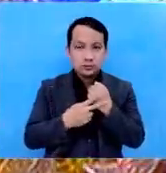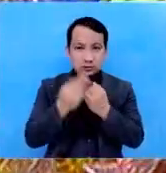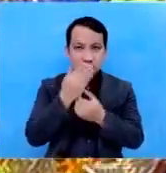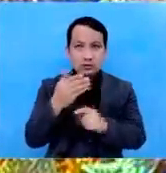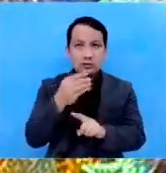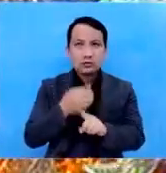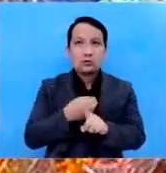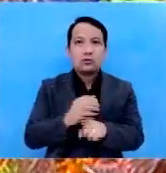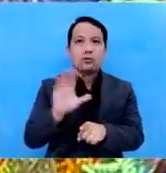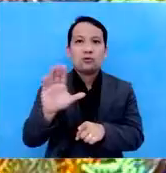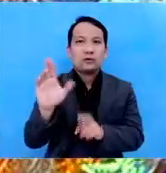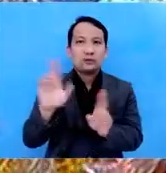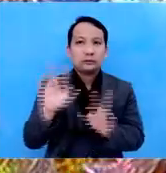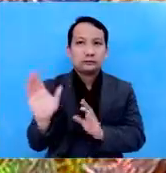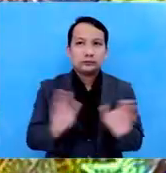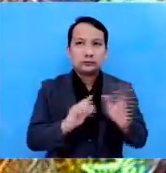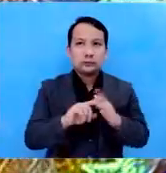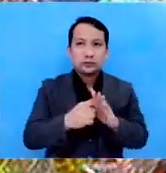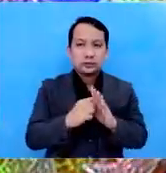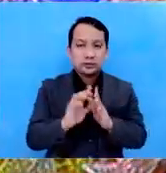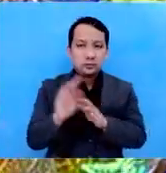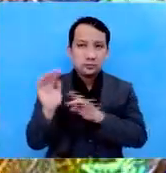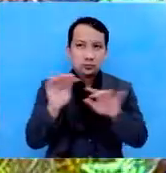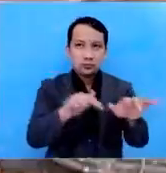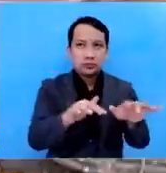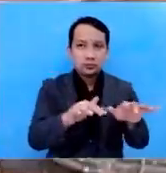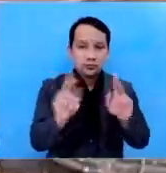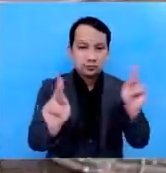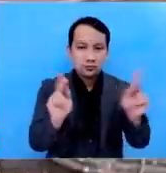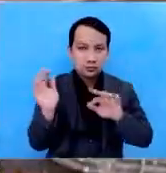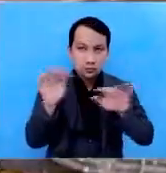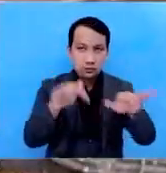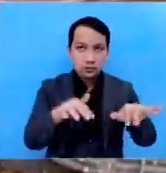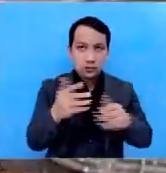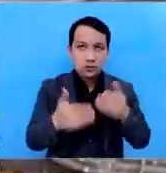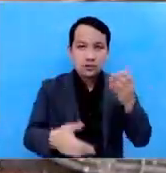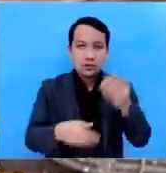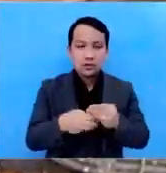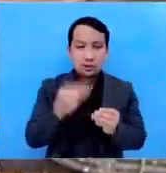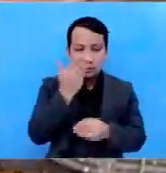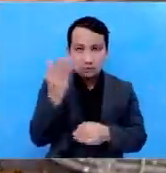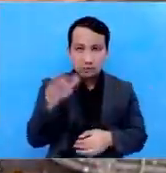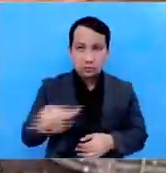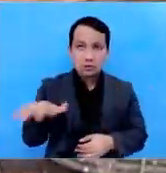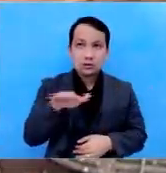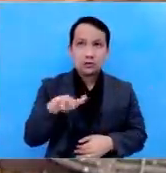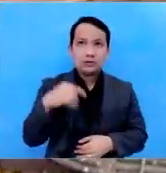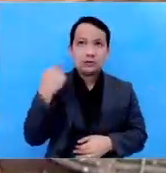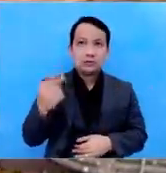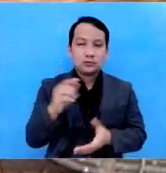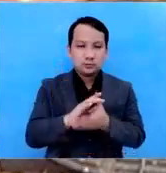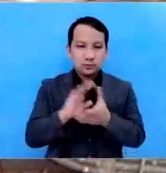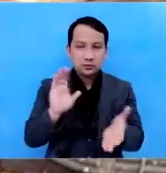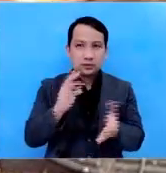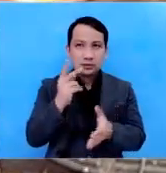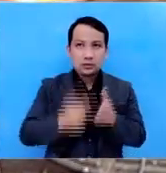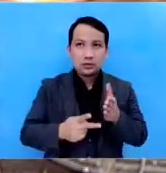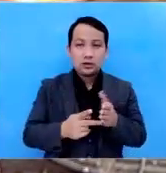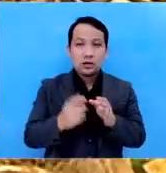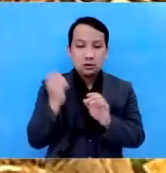kasi inaasahang magsisimulang dumagsa ang mga tao. Para rin daw hindi abutan ang taas presyo ang mga produkto habang